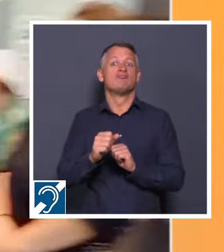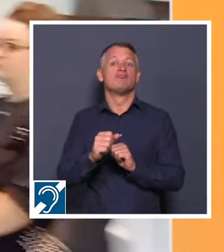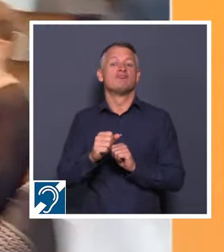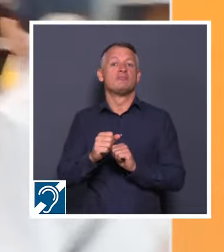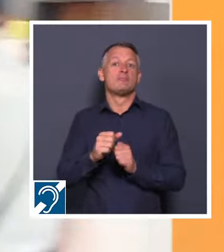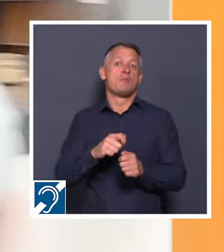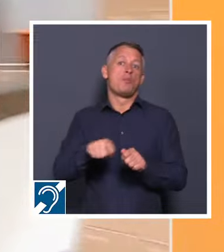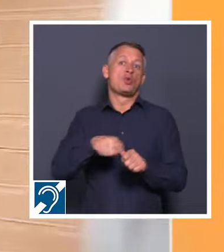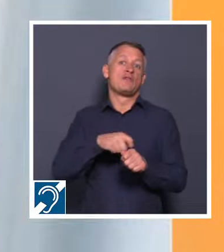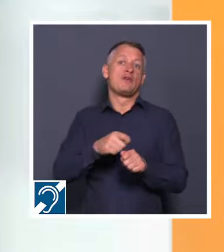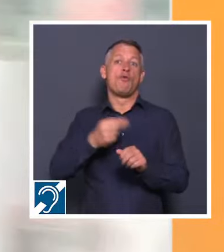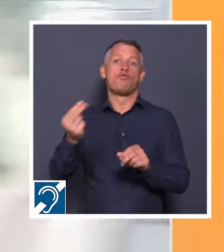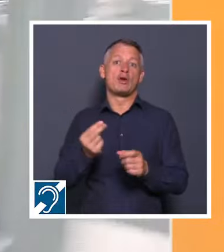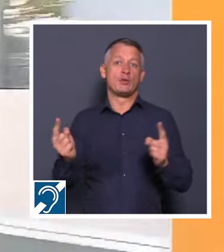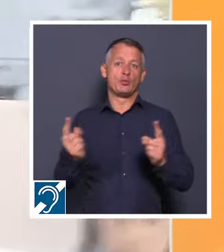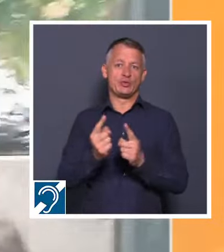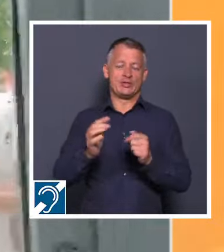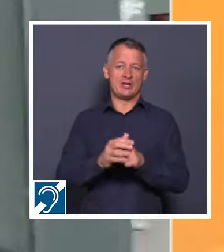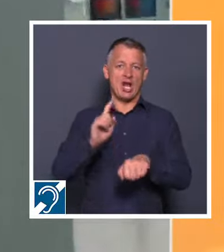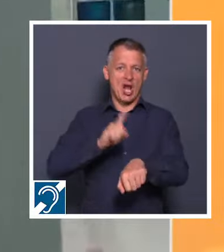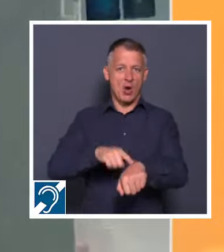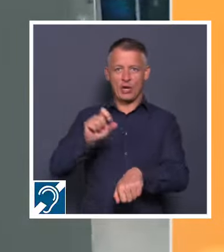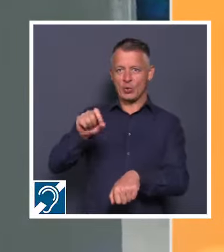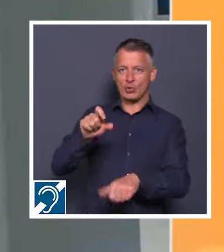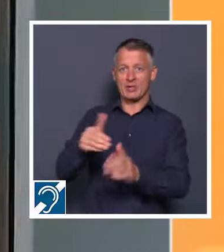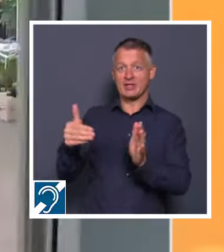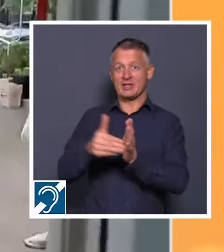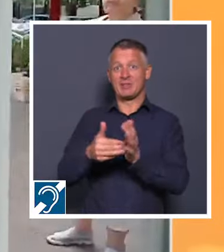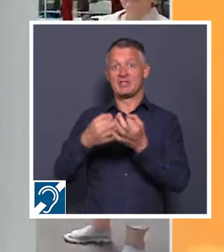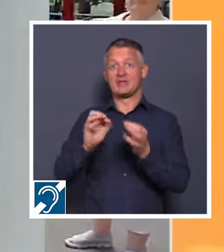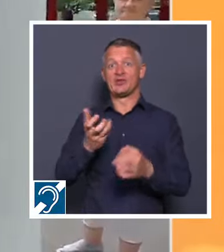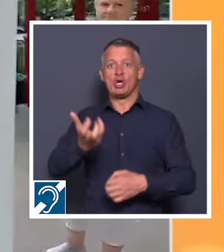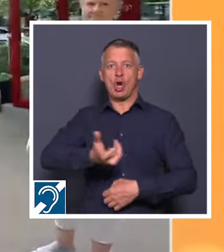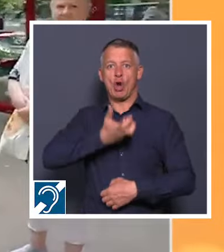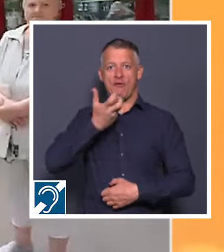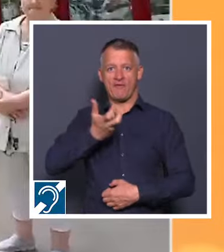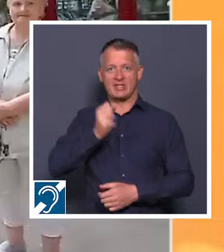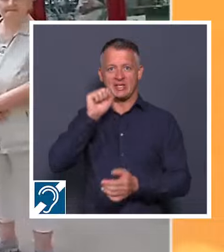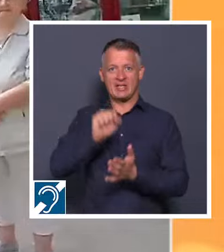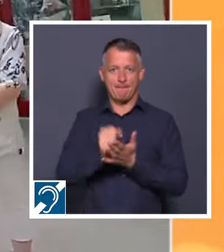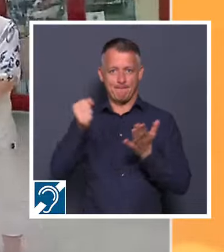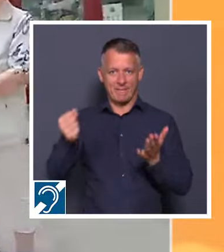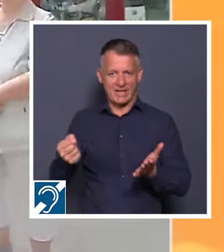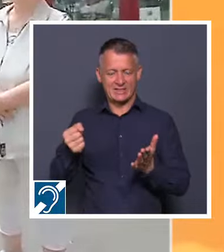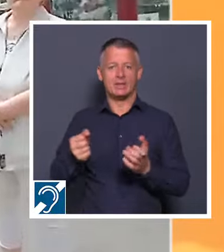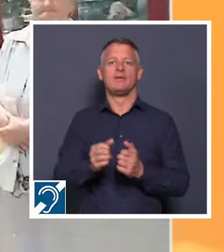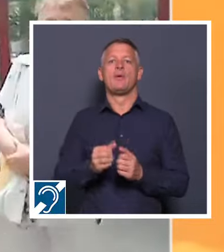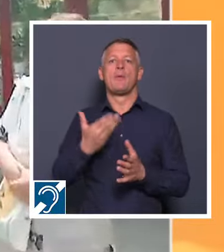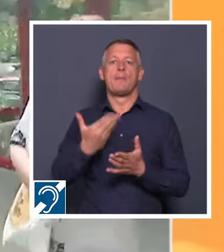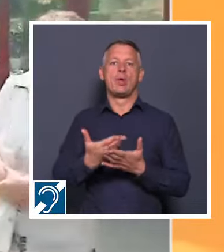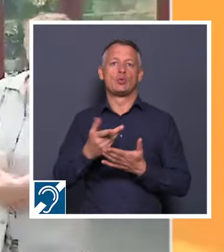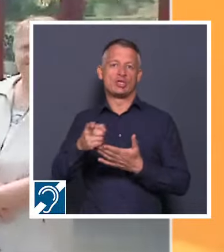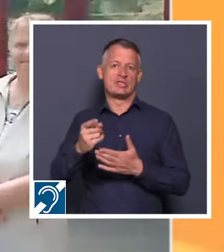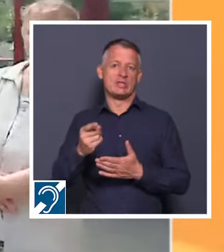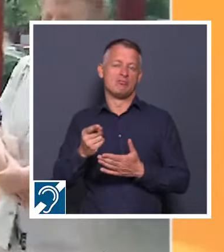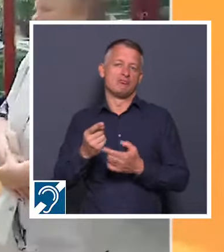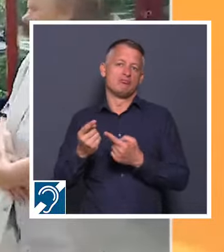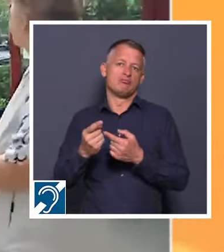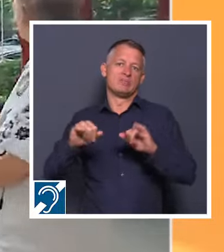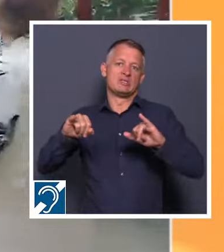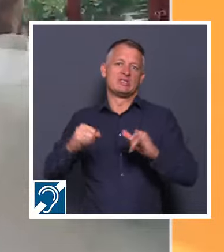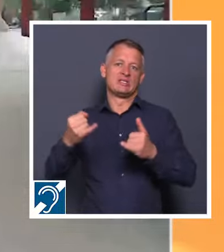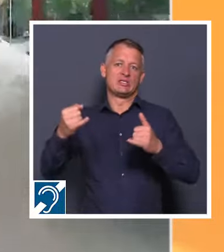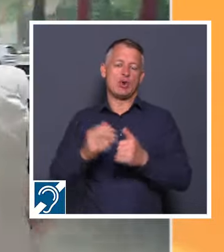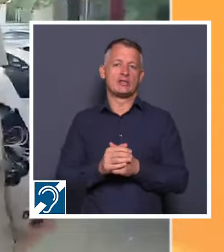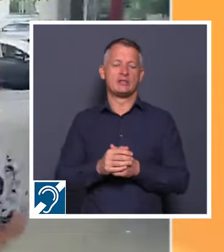cu foarte puțin. La ora 12 ar trebui să aibă loc o conferință de presă pe această temă. Așteptăm și